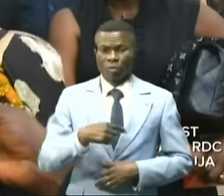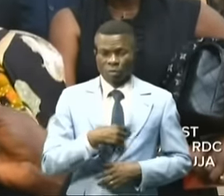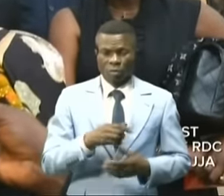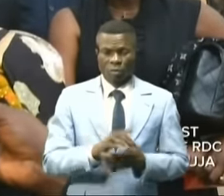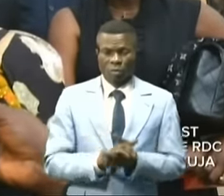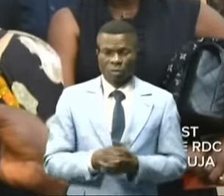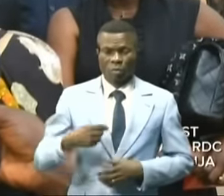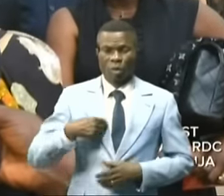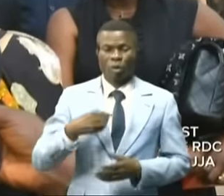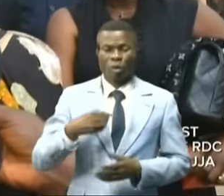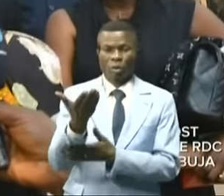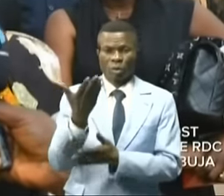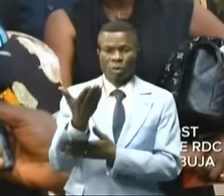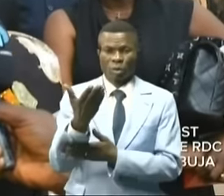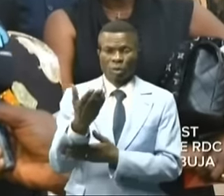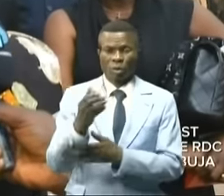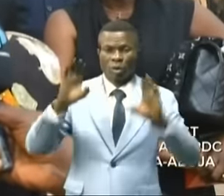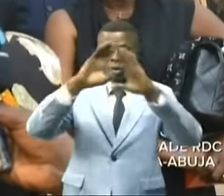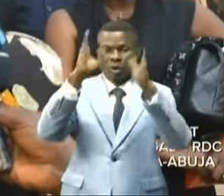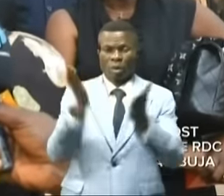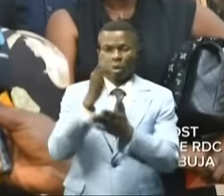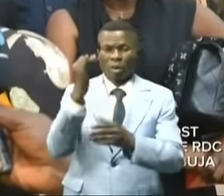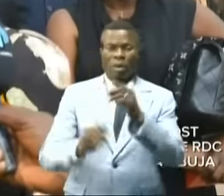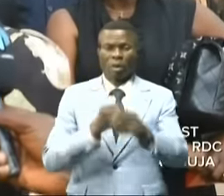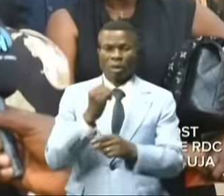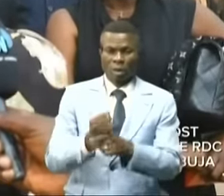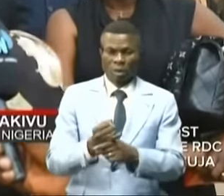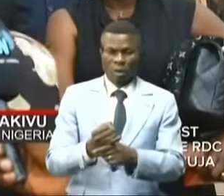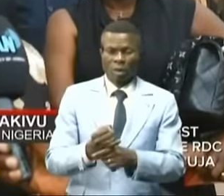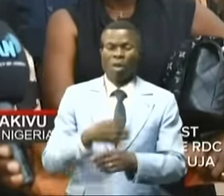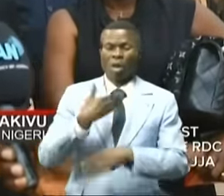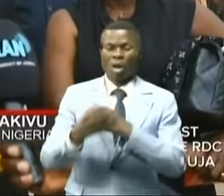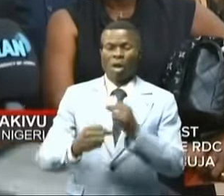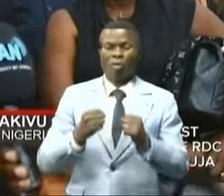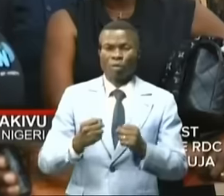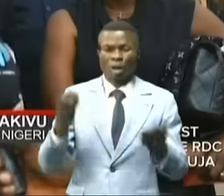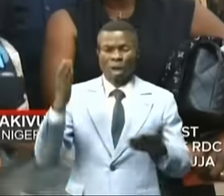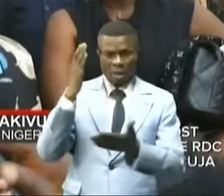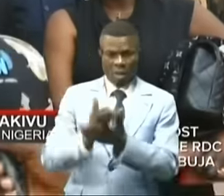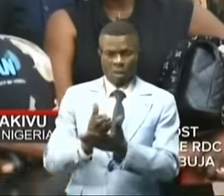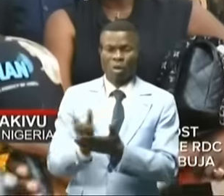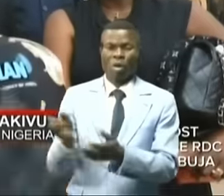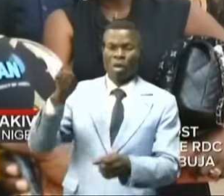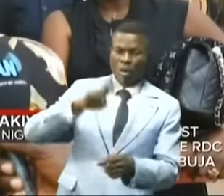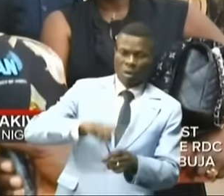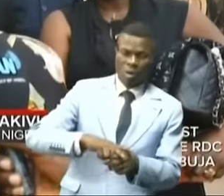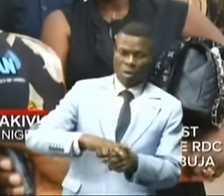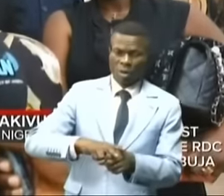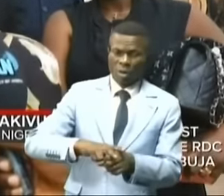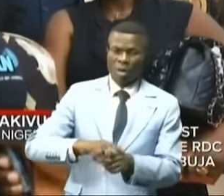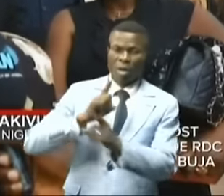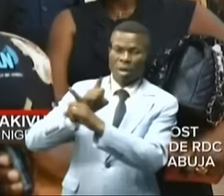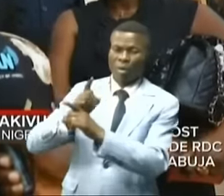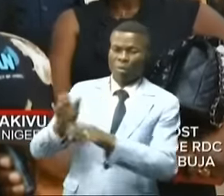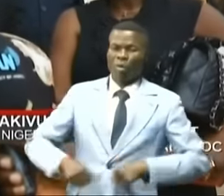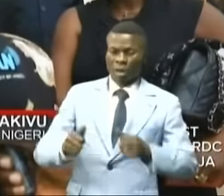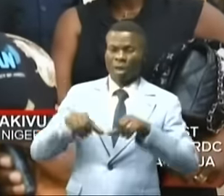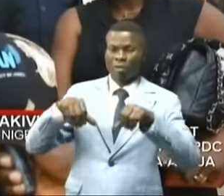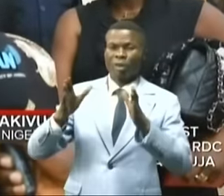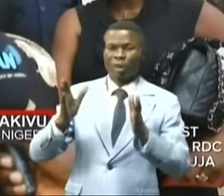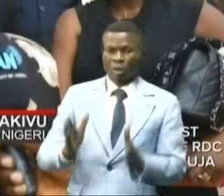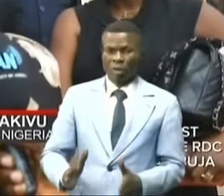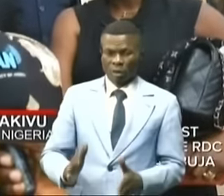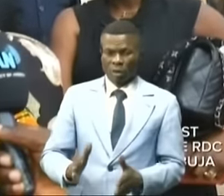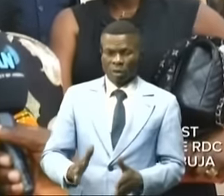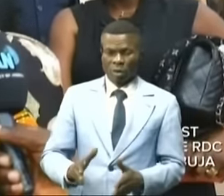Nous en appelons à la communauté internationale de tout faire pour stopper la violence et protéger la vie des civils.